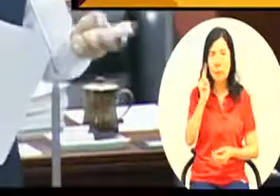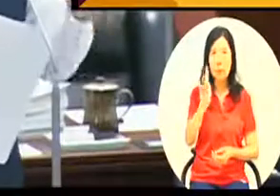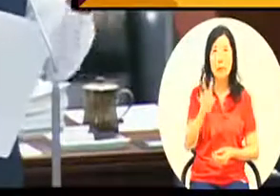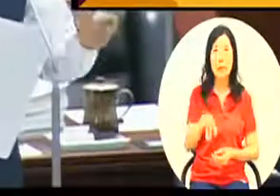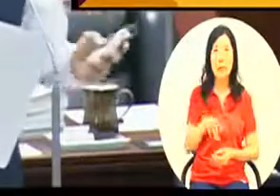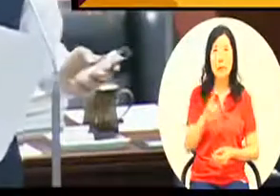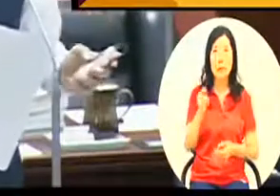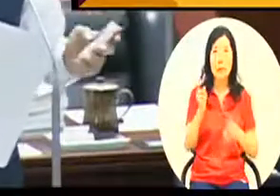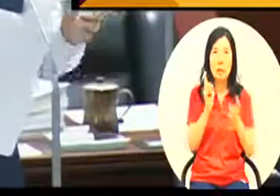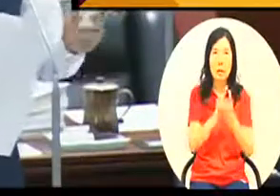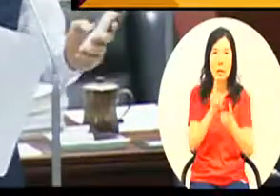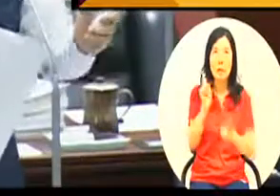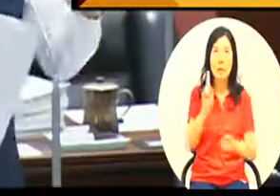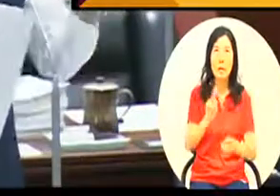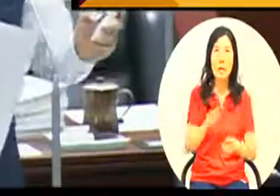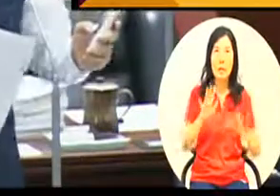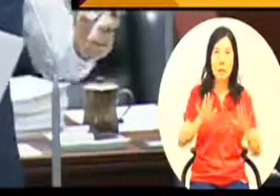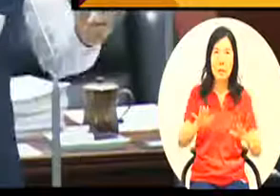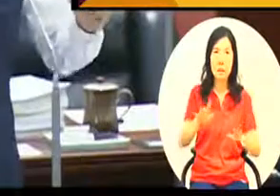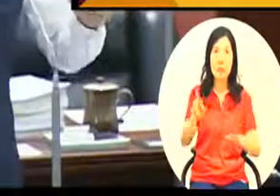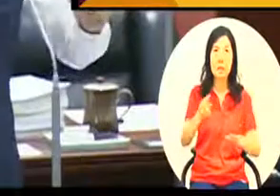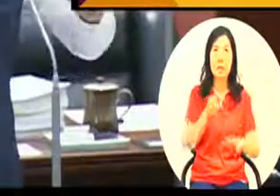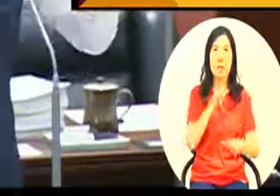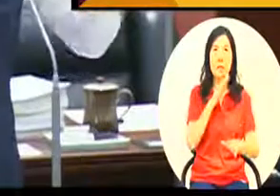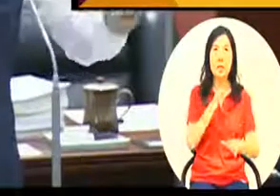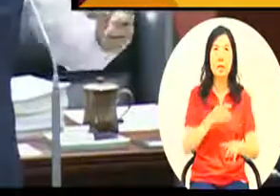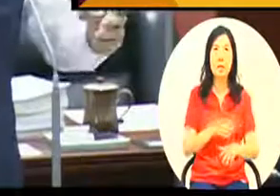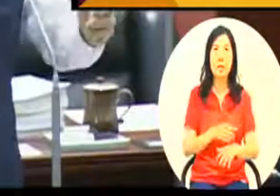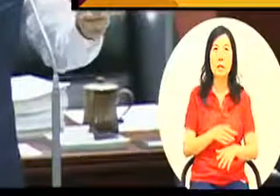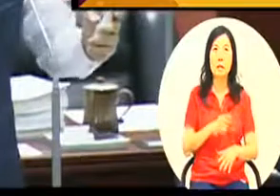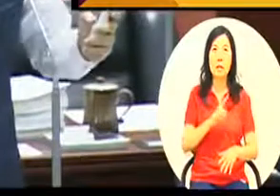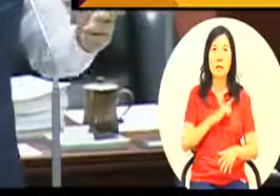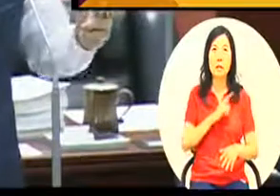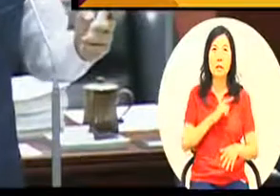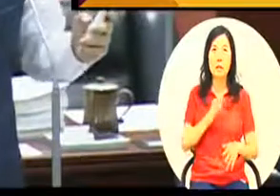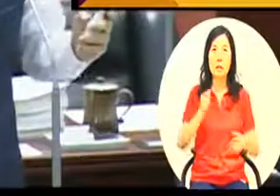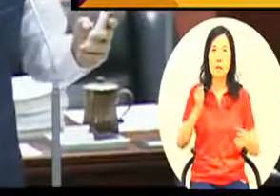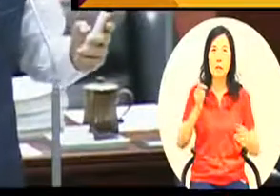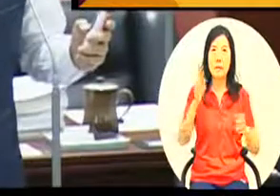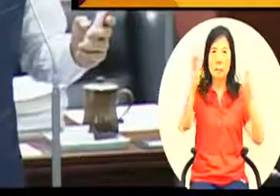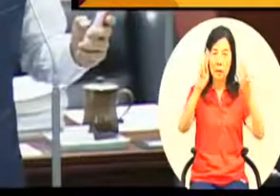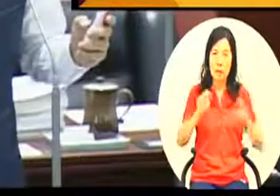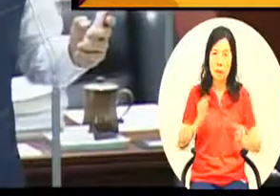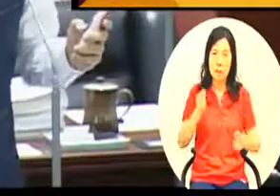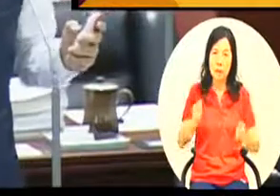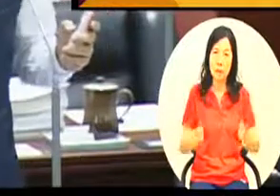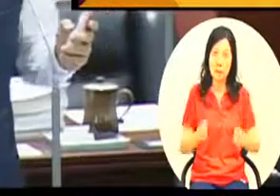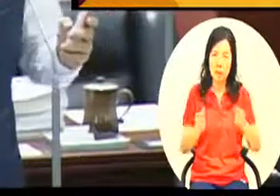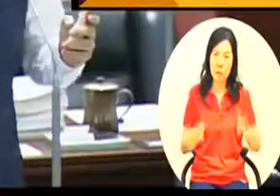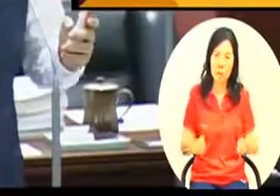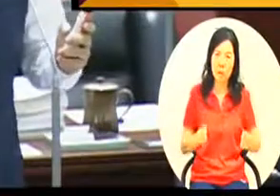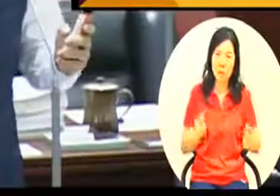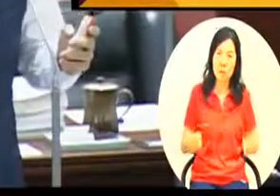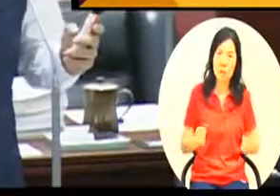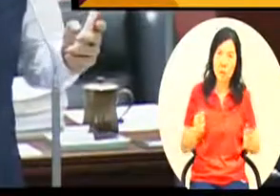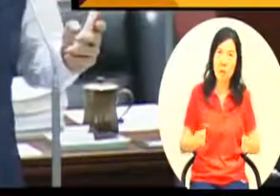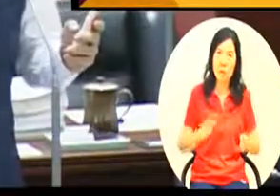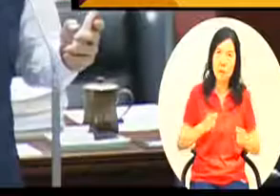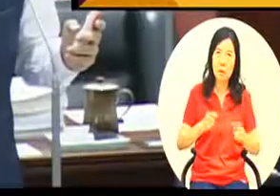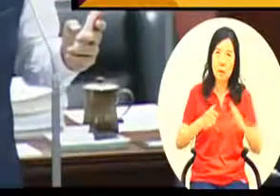他所遇到的困境是，今天他只是一个可以自行驾着电动轮椅出入